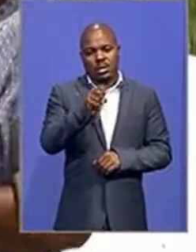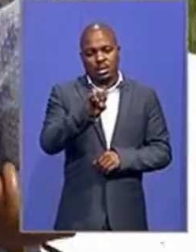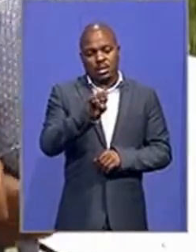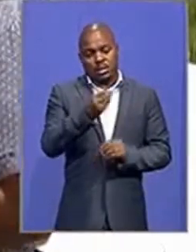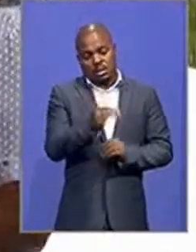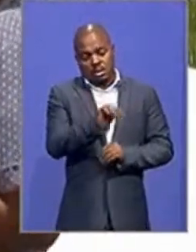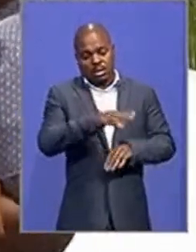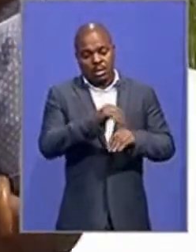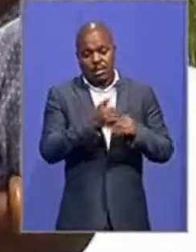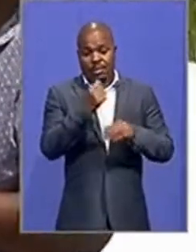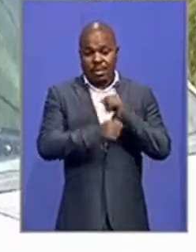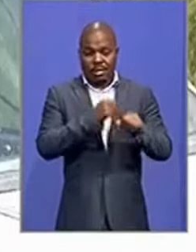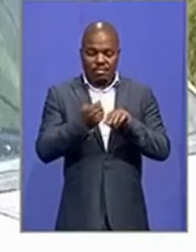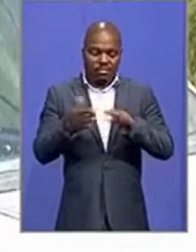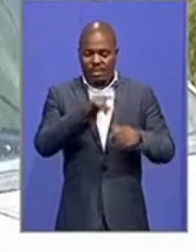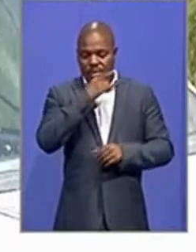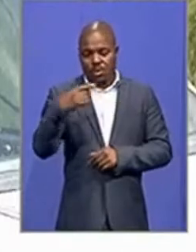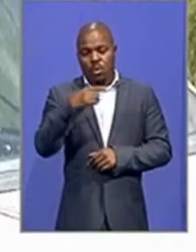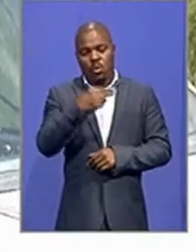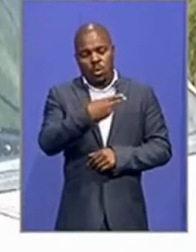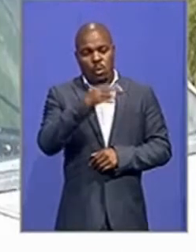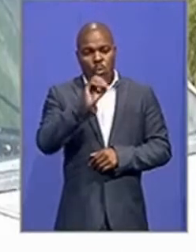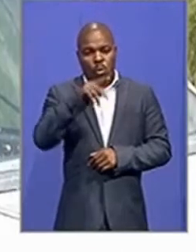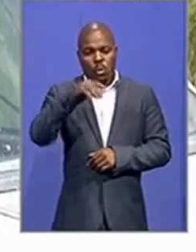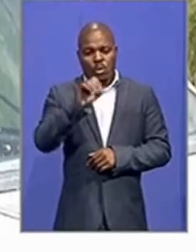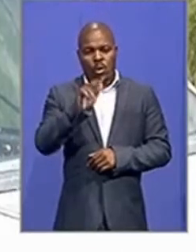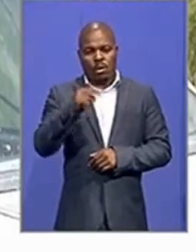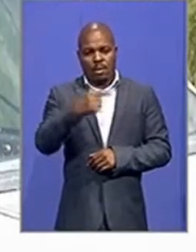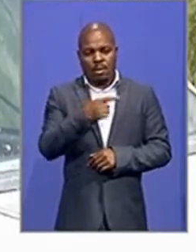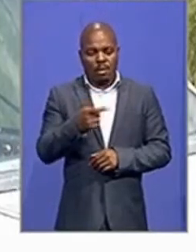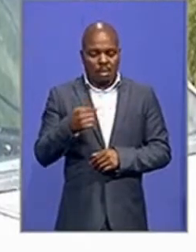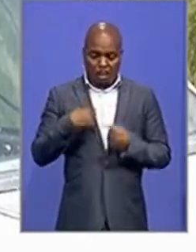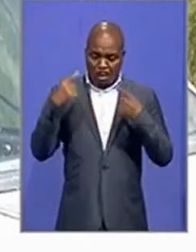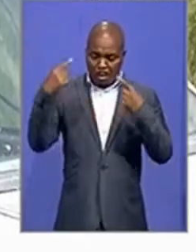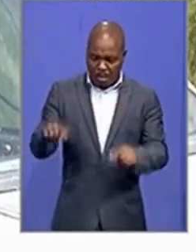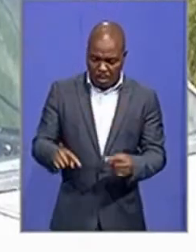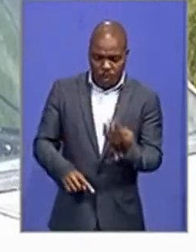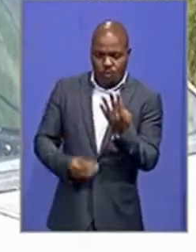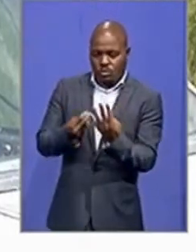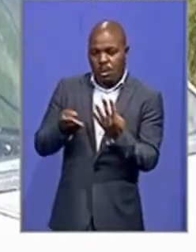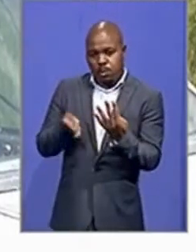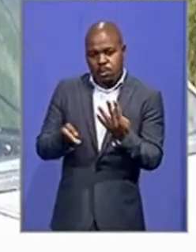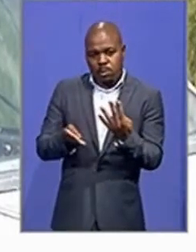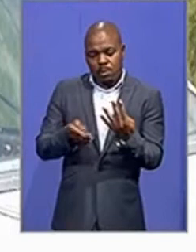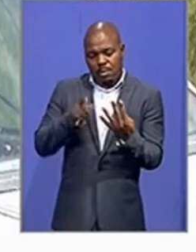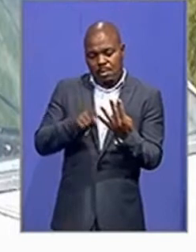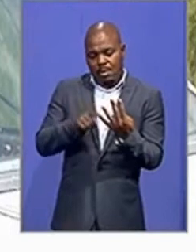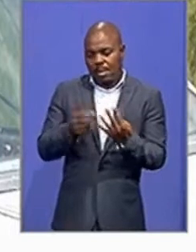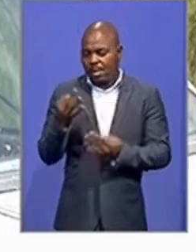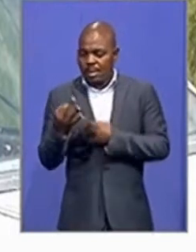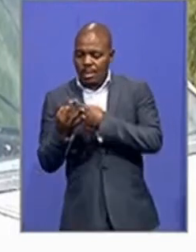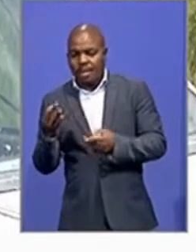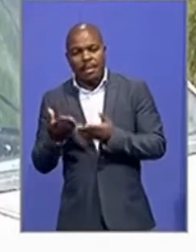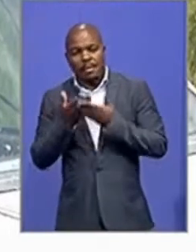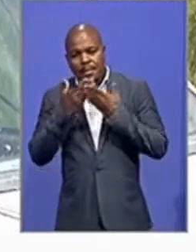di le 7 ho Polang. Ha re fihla re thola ho ntshuwe bana ba 4 ba bararo le Tshokolo ha ba sotswe baneng